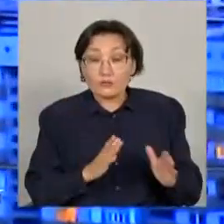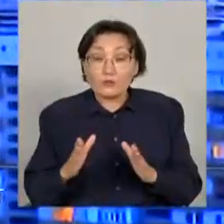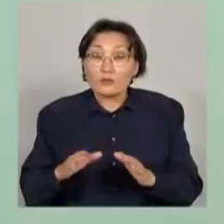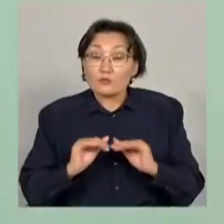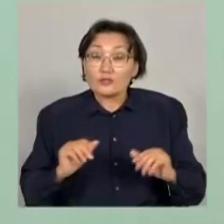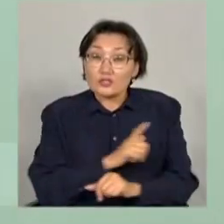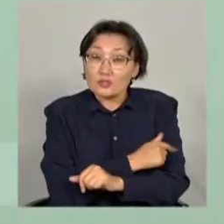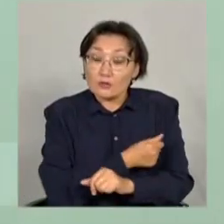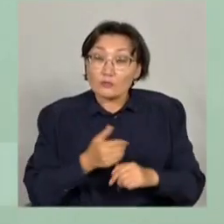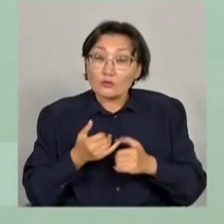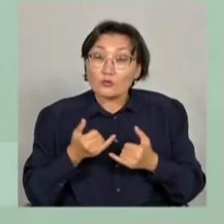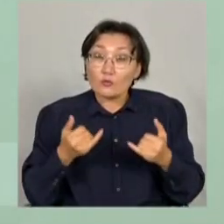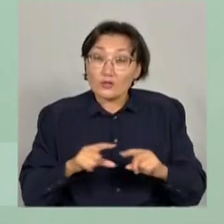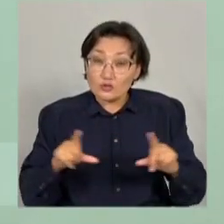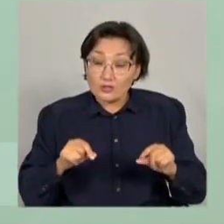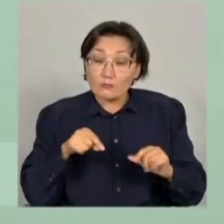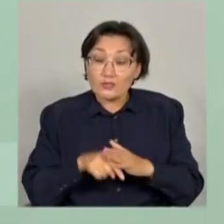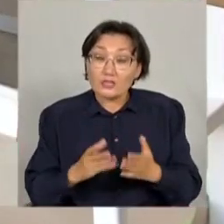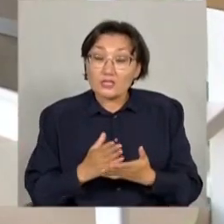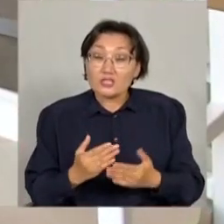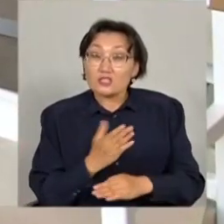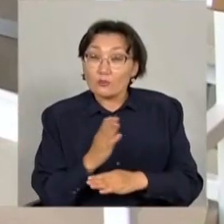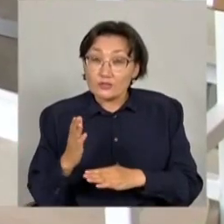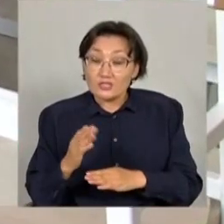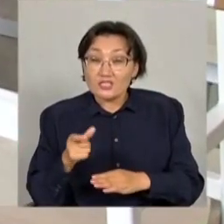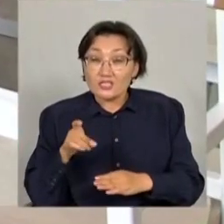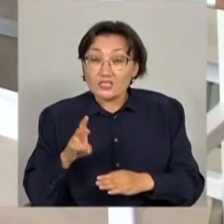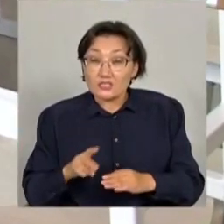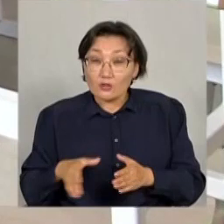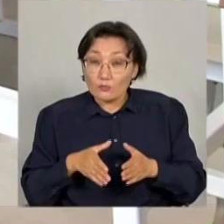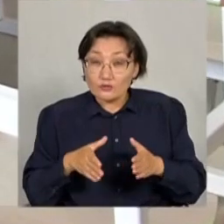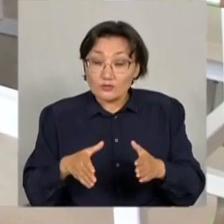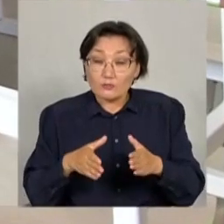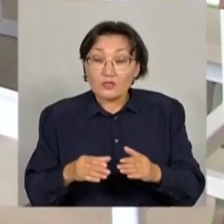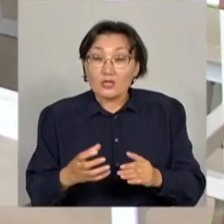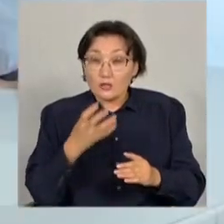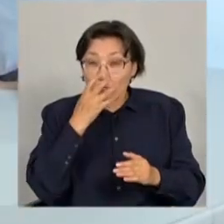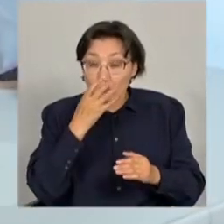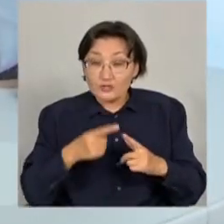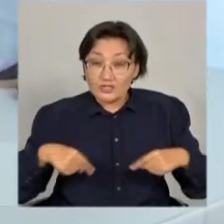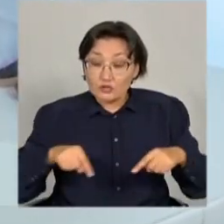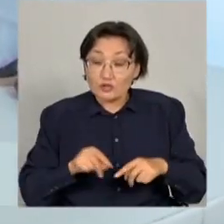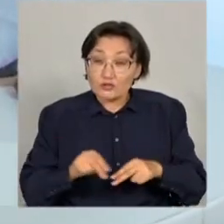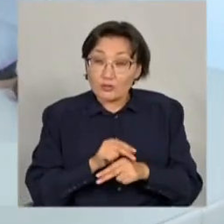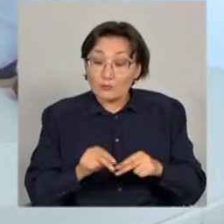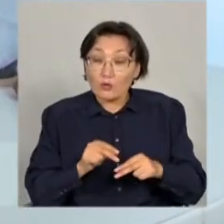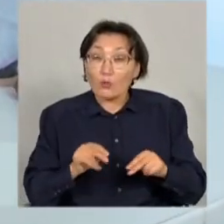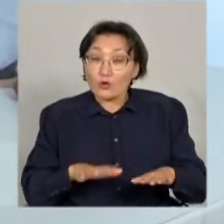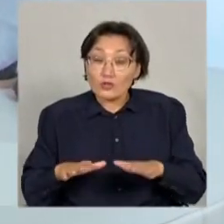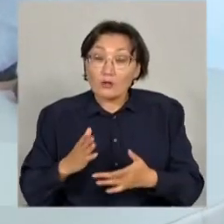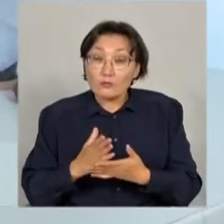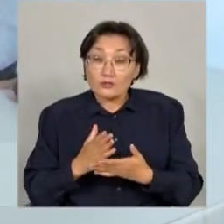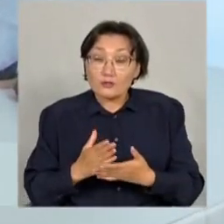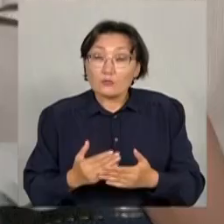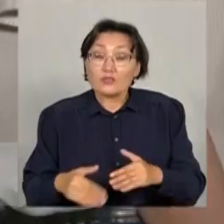медициналық көмек көрсету орталығының ғимараты. Жаңа саябақ, сондай-ақ Гагарин даңғылы бойындағы жылу магистралінің жөнделетін учаскесі бар. Бұған